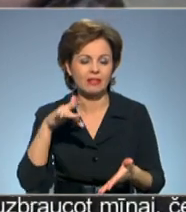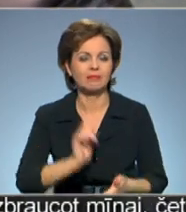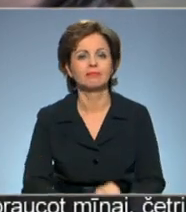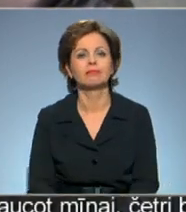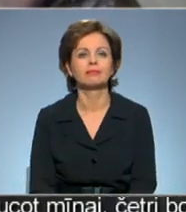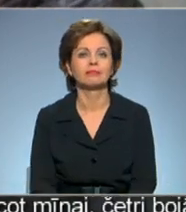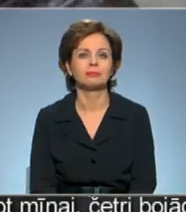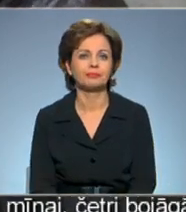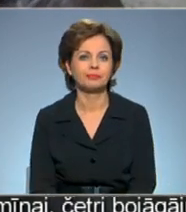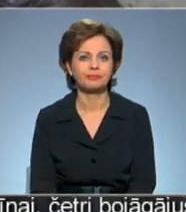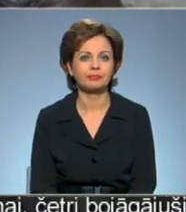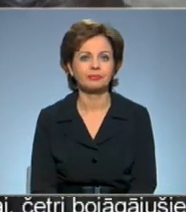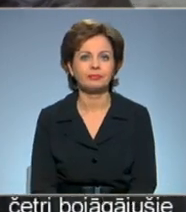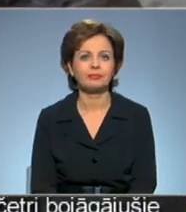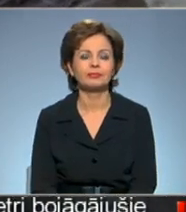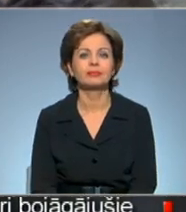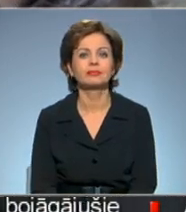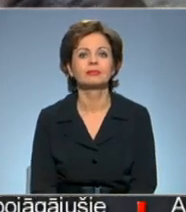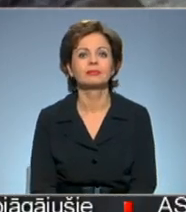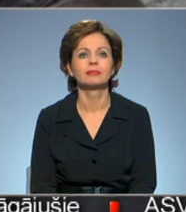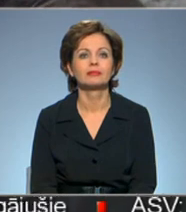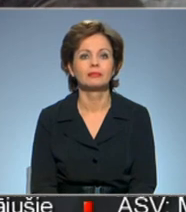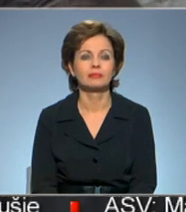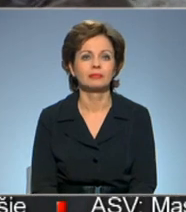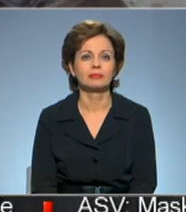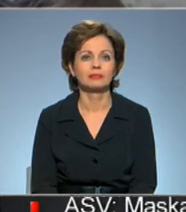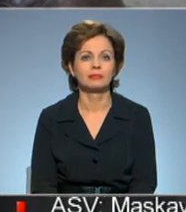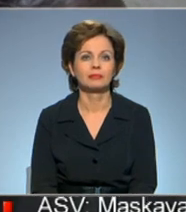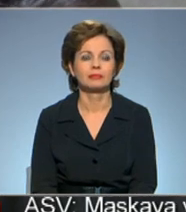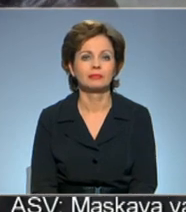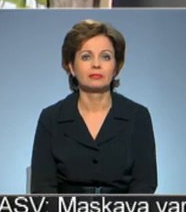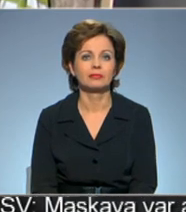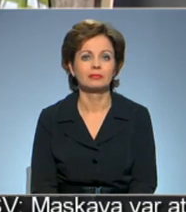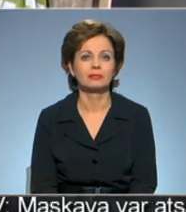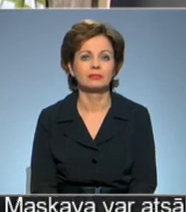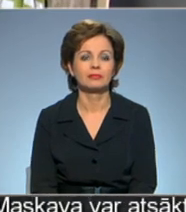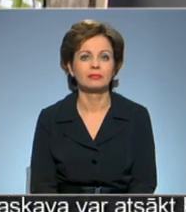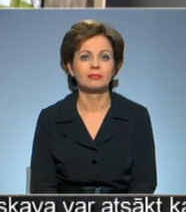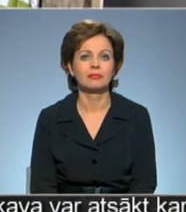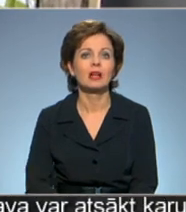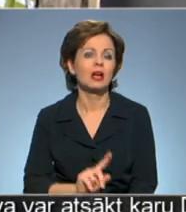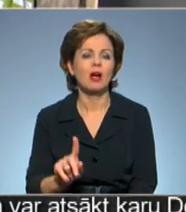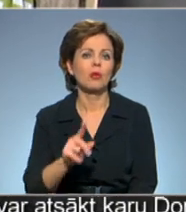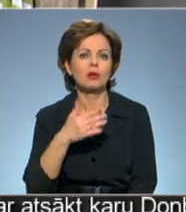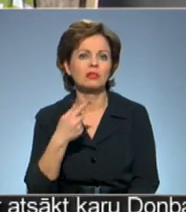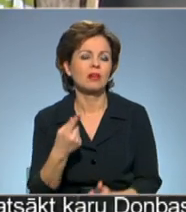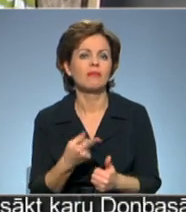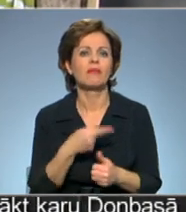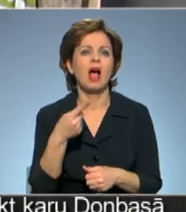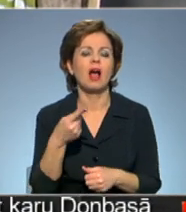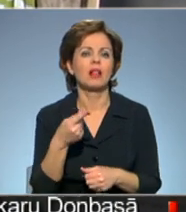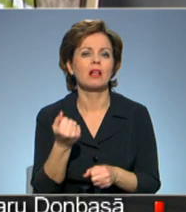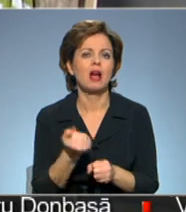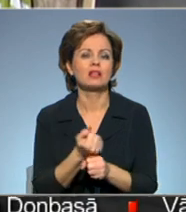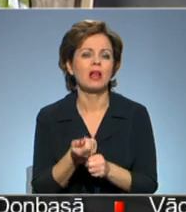tie kultūras lēņi, kā tajā māja atklājās. Pēdējās duras, tad ir bijis kaut kas vēl, kas ir